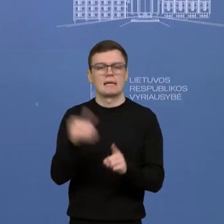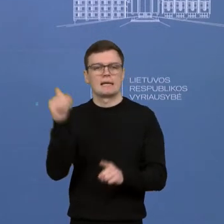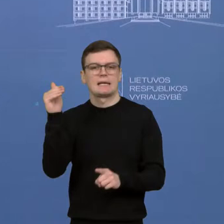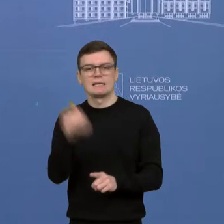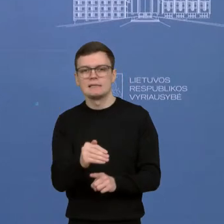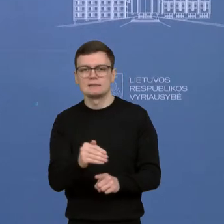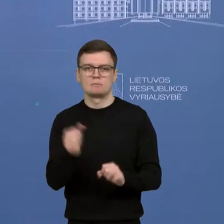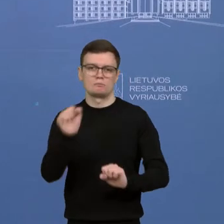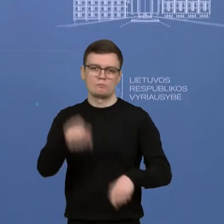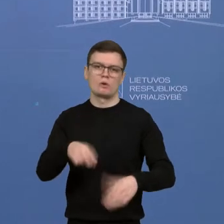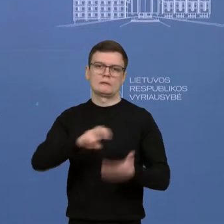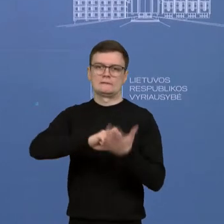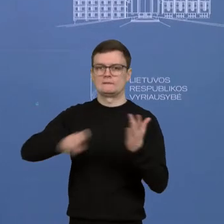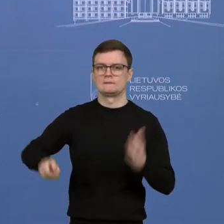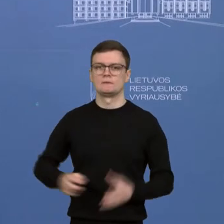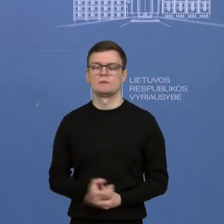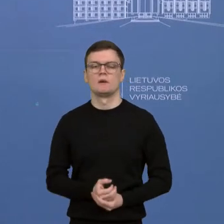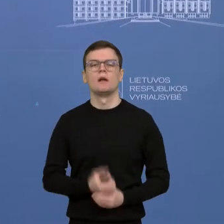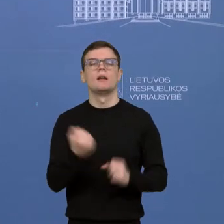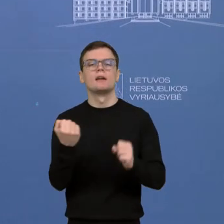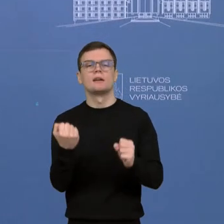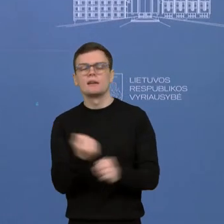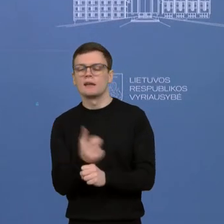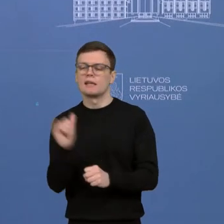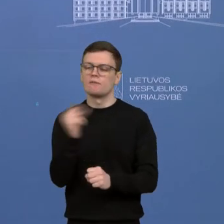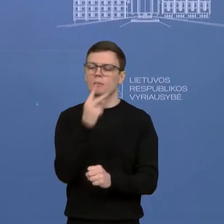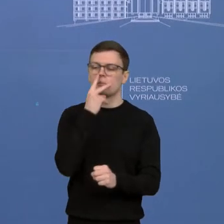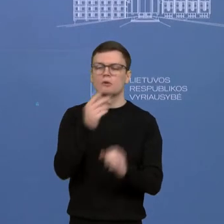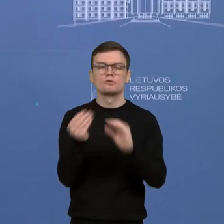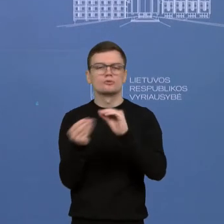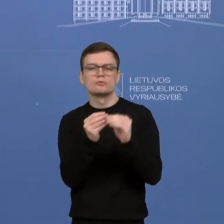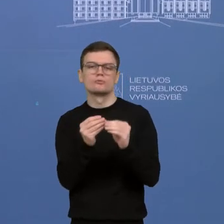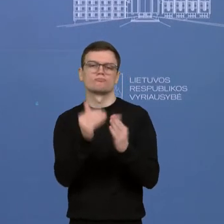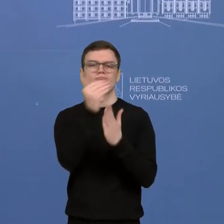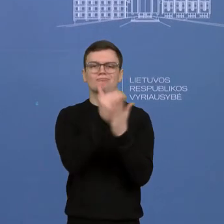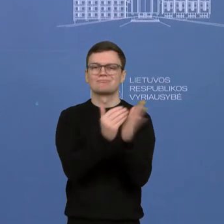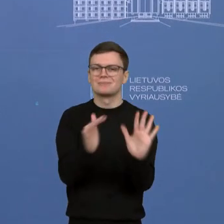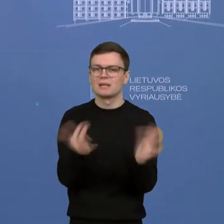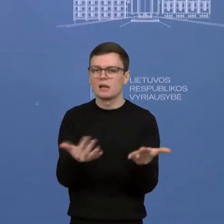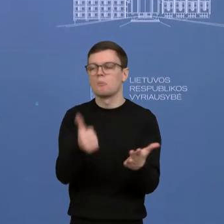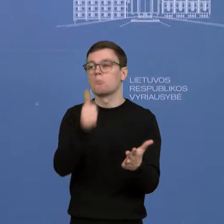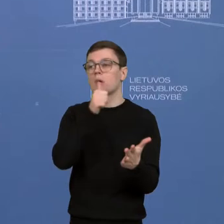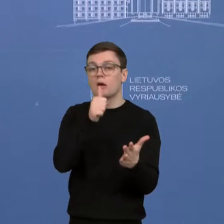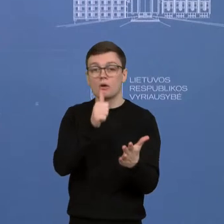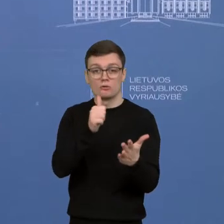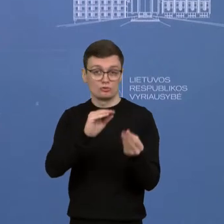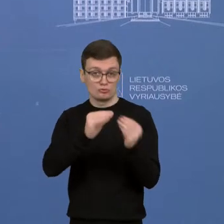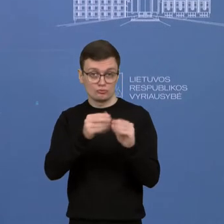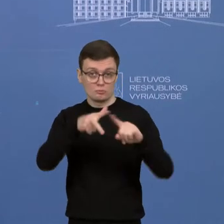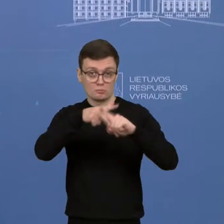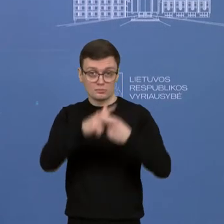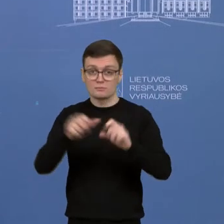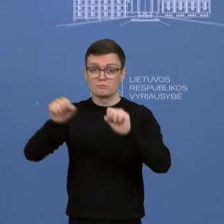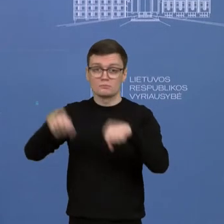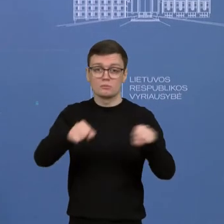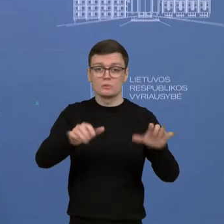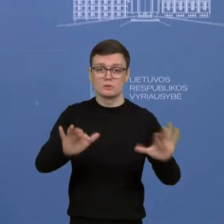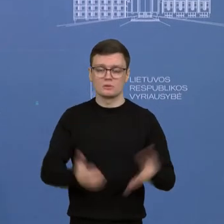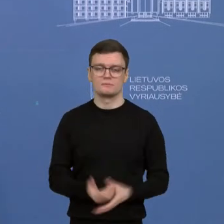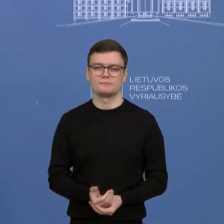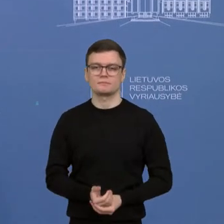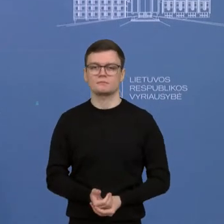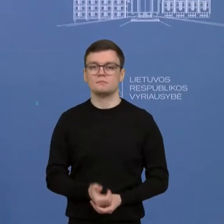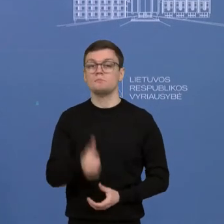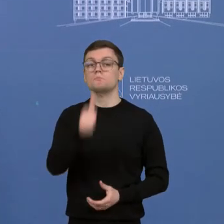reikia įvertinti sutarčių sąlygas, kokios yra sutarčių nutraukimo galimybės, nes jeigu,